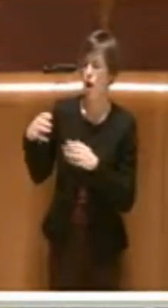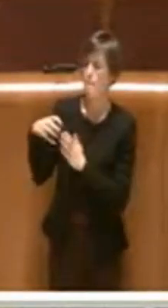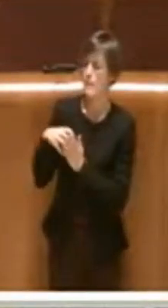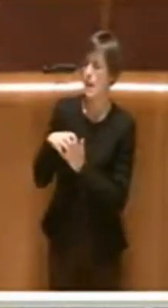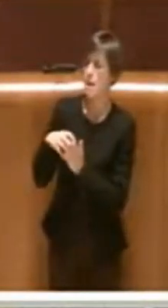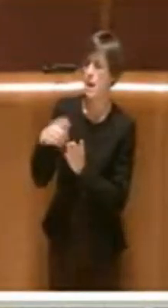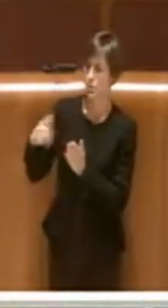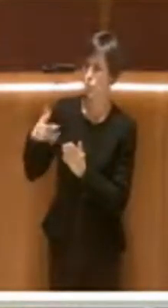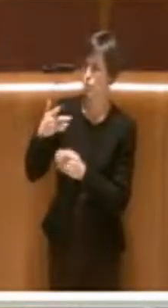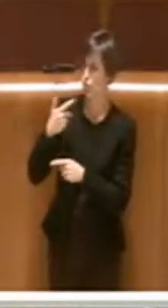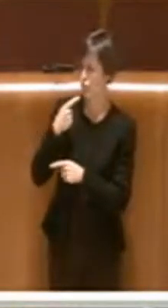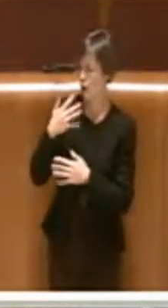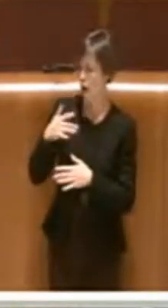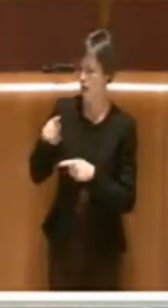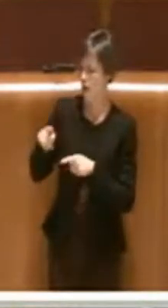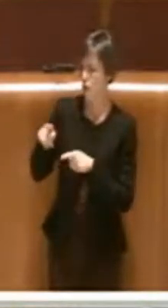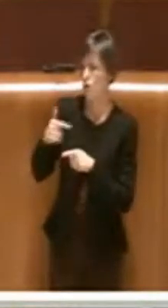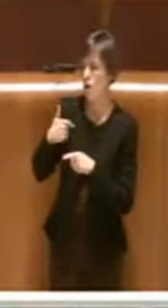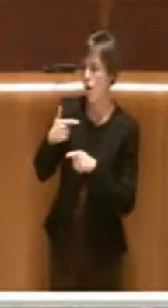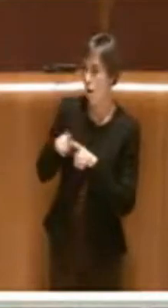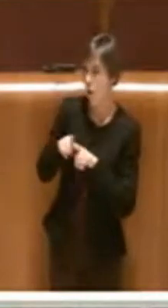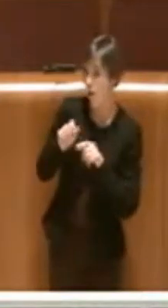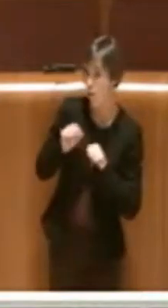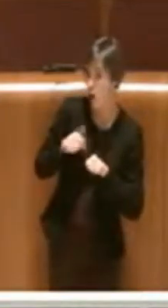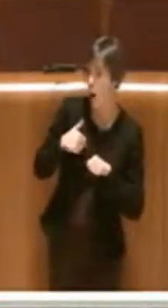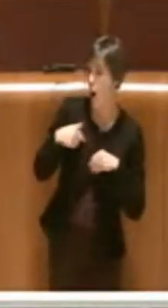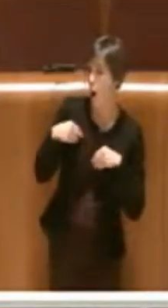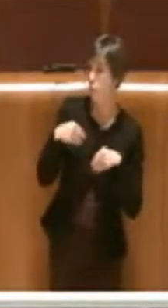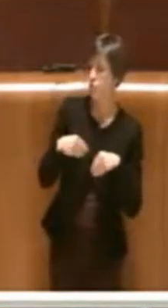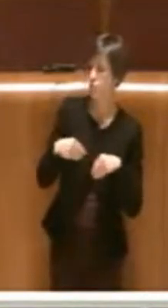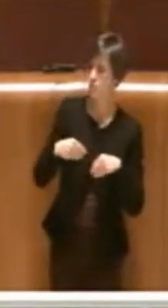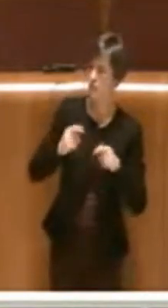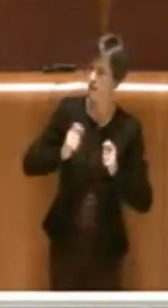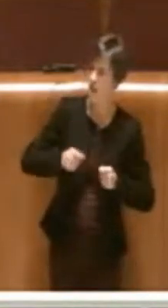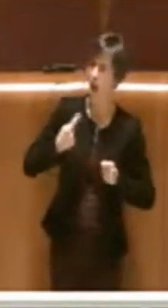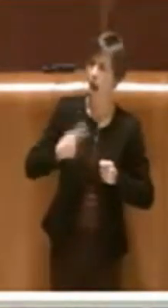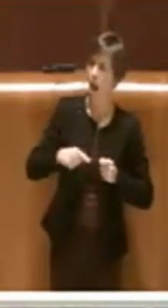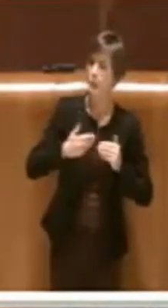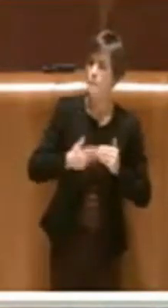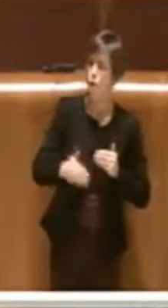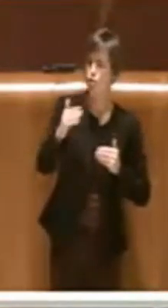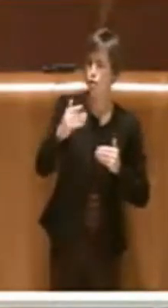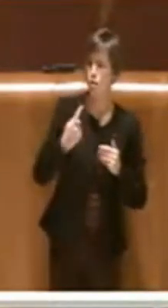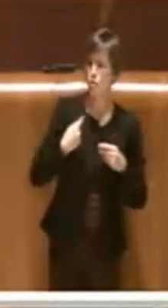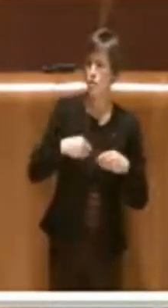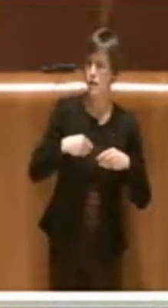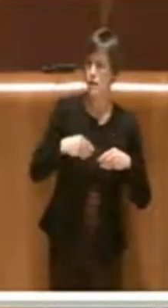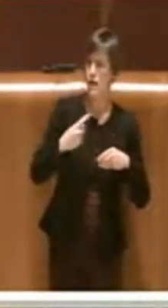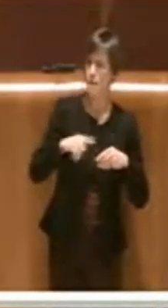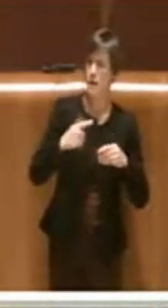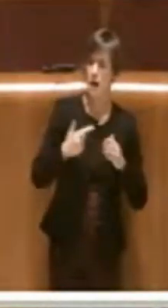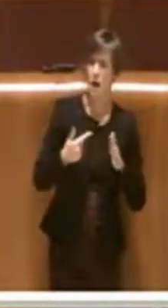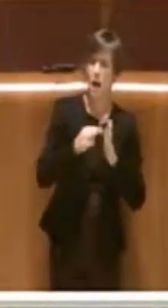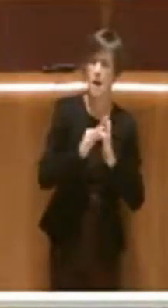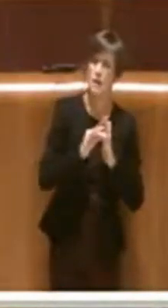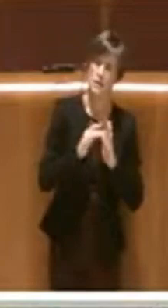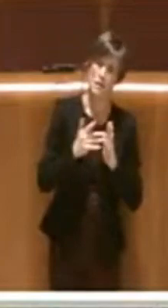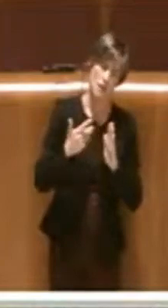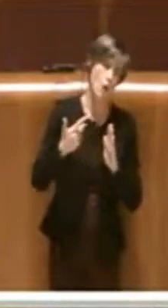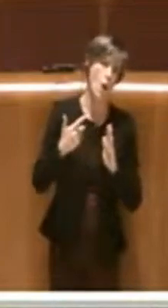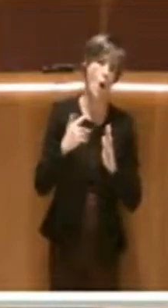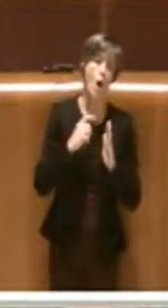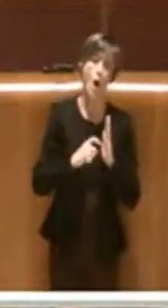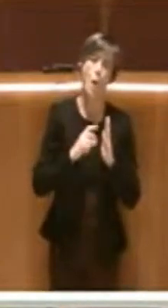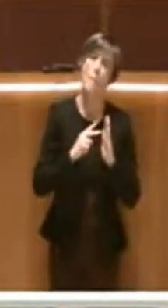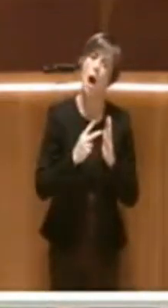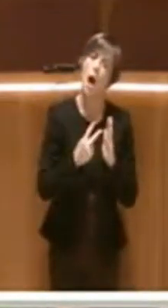quindi avviate procedure partecipative, quindi insomma con questa facoltà, ai sensi dell'articolo 3,2 e dell'articolo 6,4, che è stato oggetto